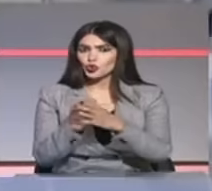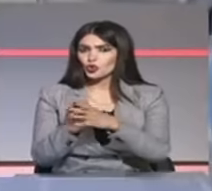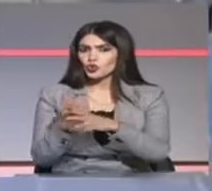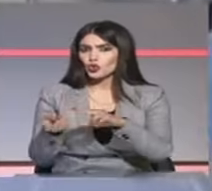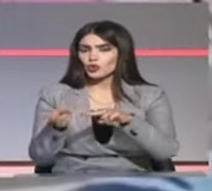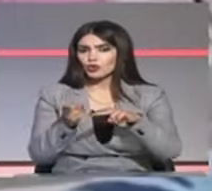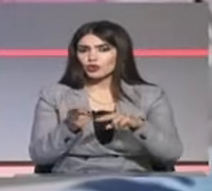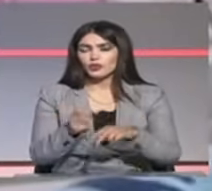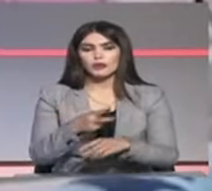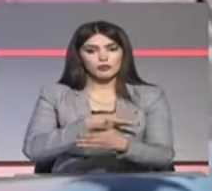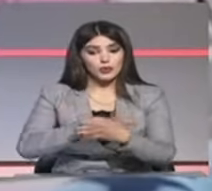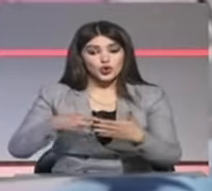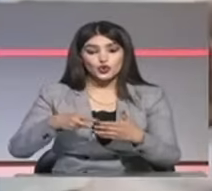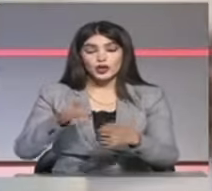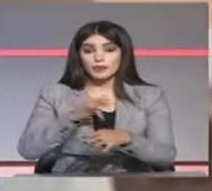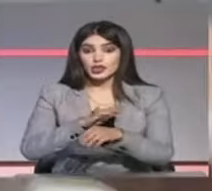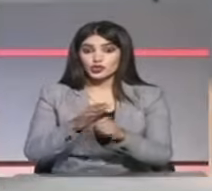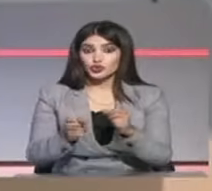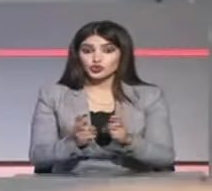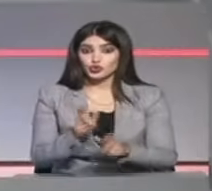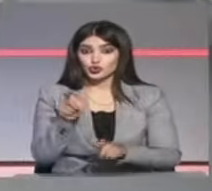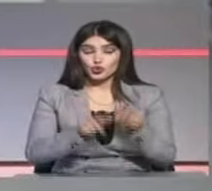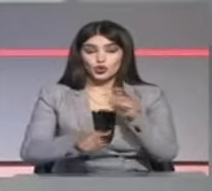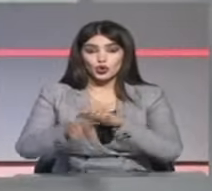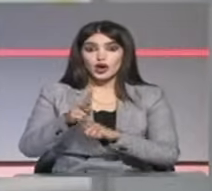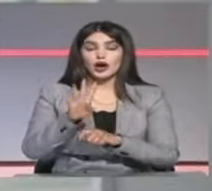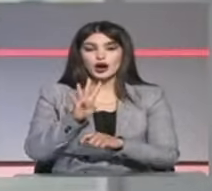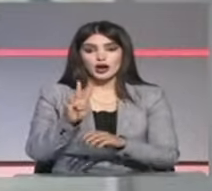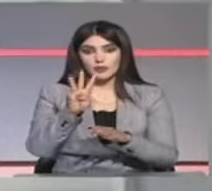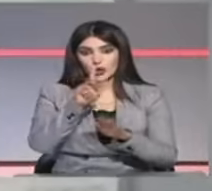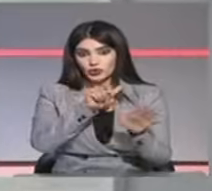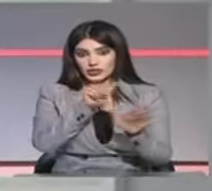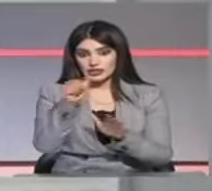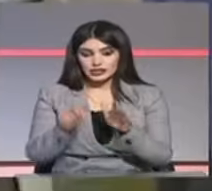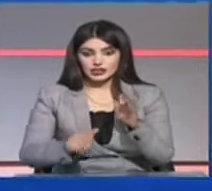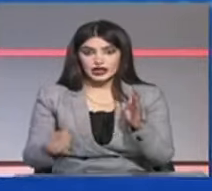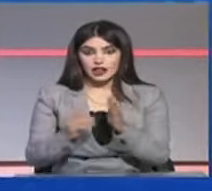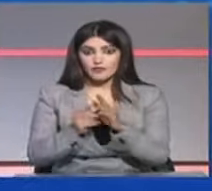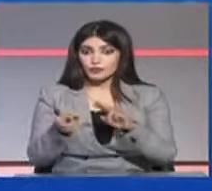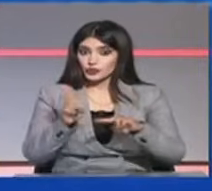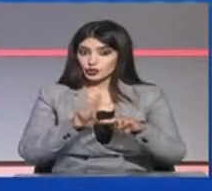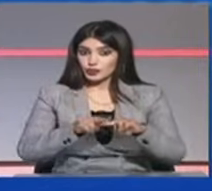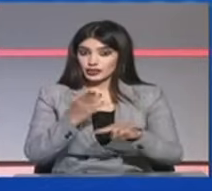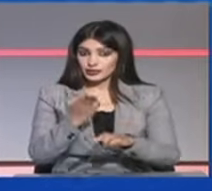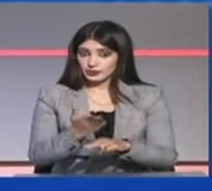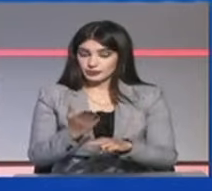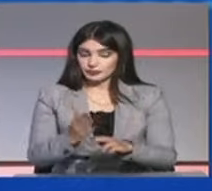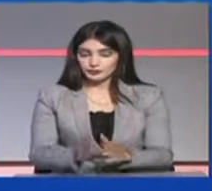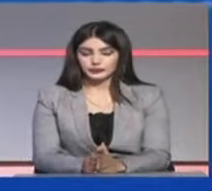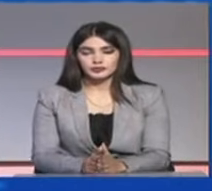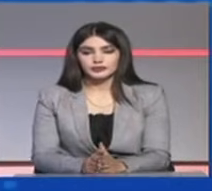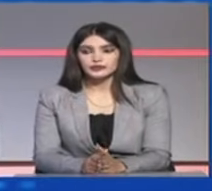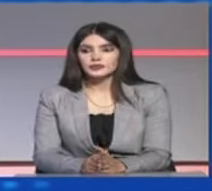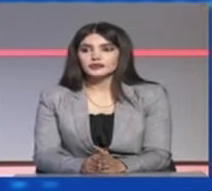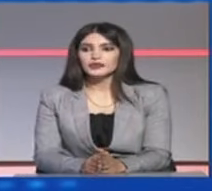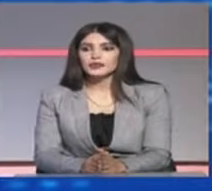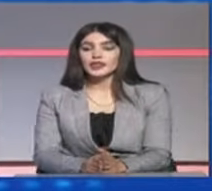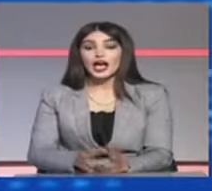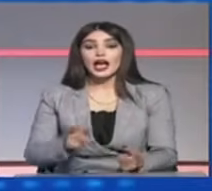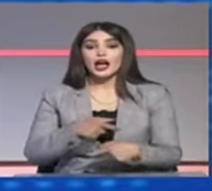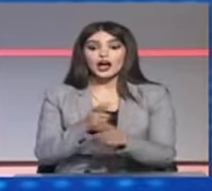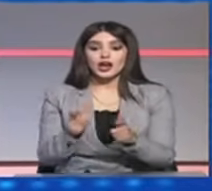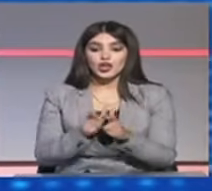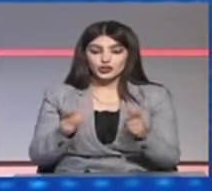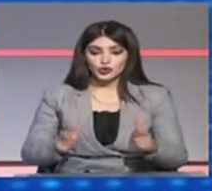مليوني حاله واكثر من اربعه وستين الف اه اعلنت رئاسه الحكومه